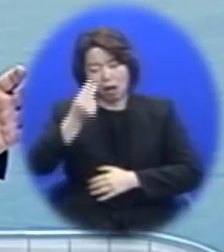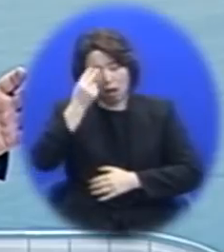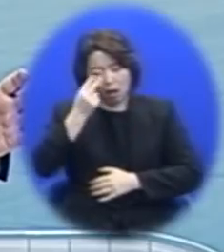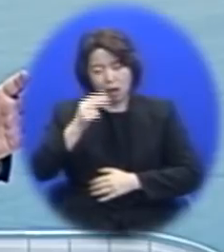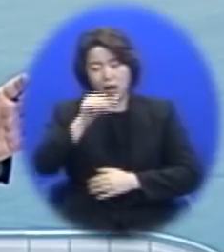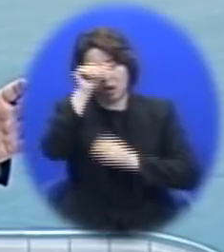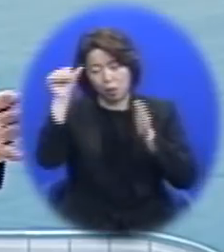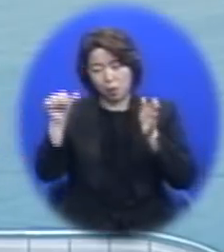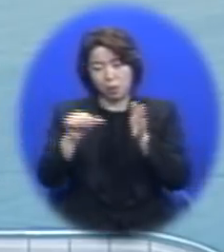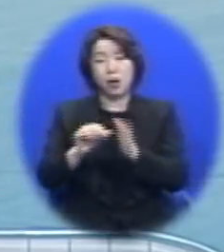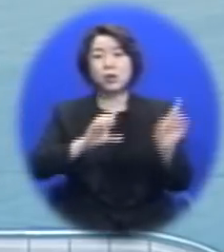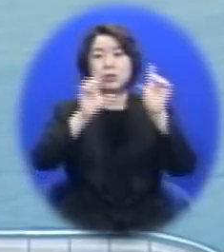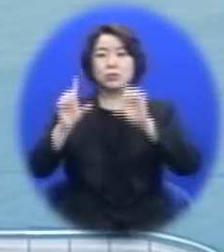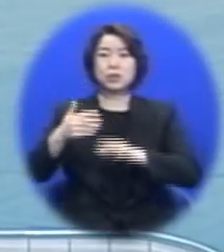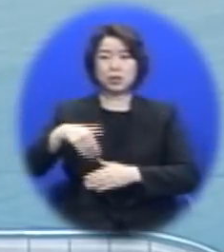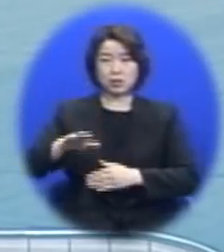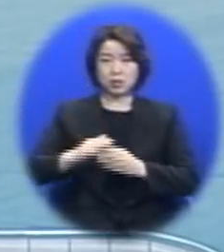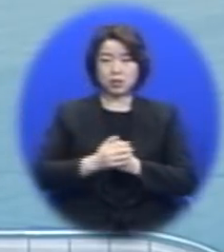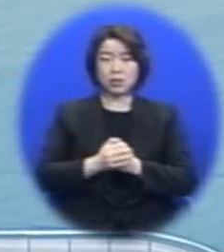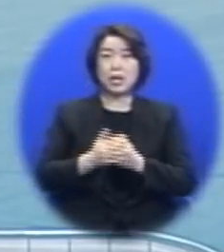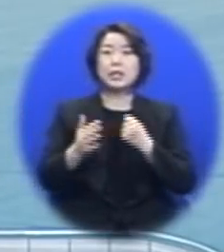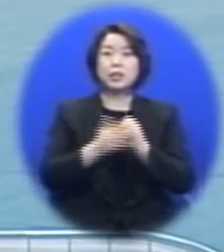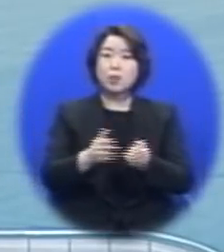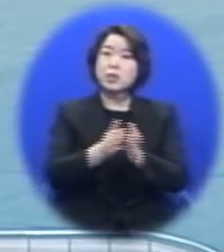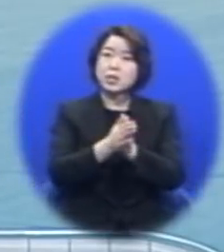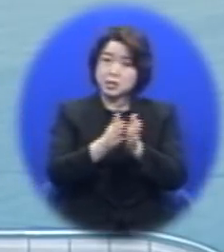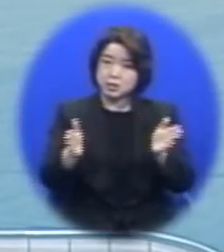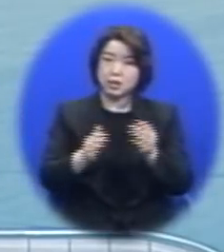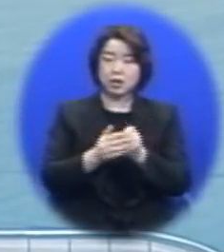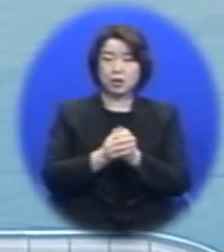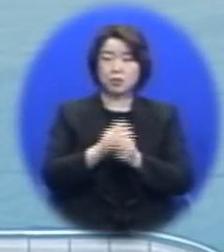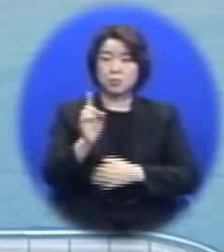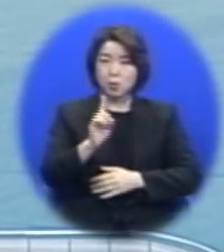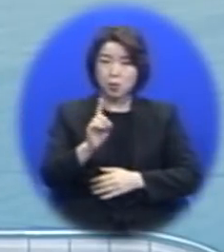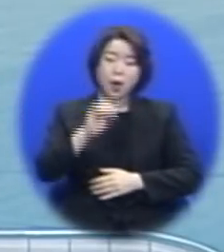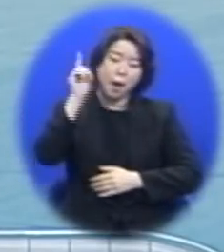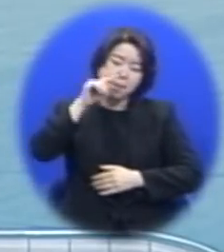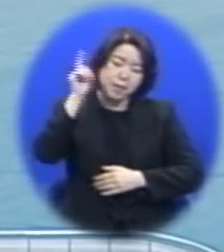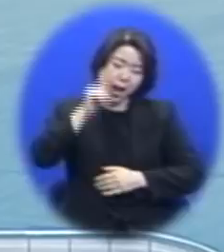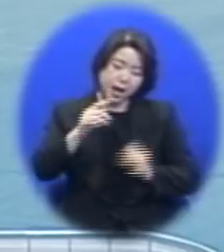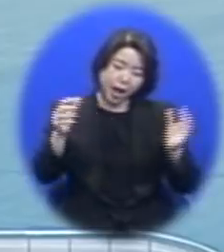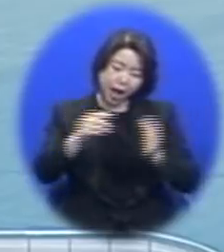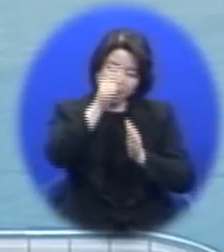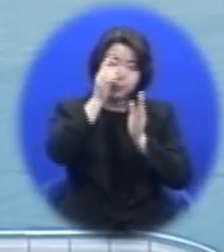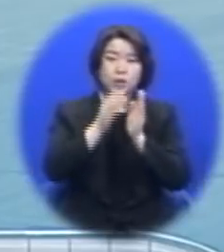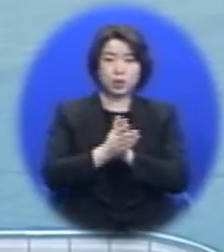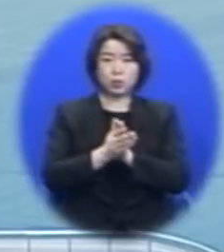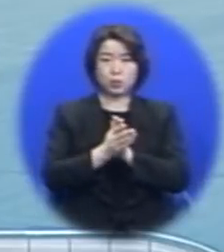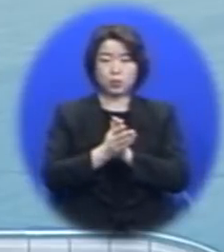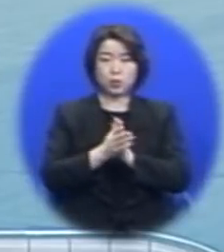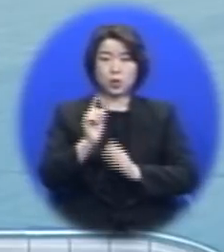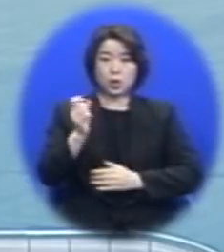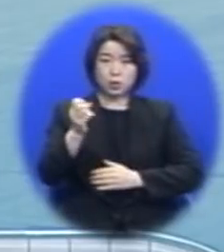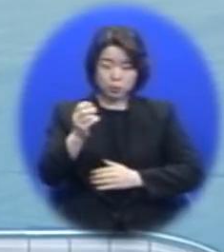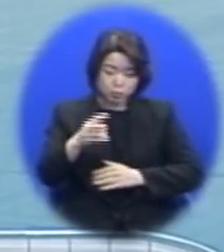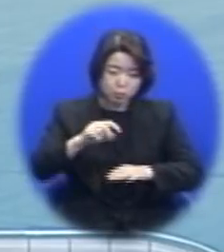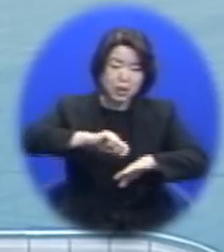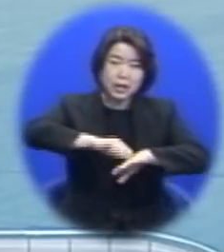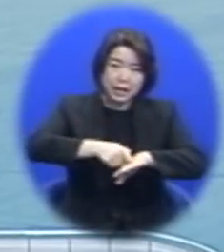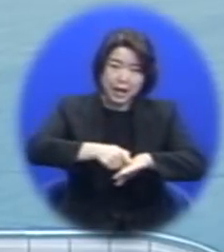살아요. 그래서 시작한 것이 매일 합심 기도예요. 조금 강제성이 있어 보이긴